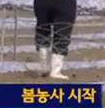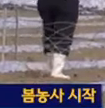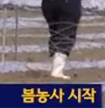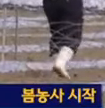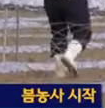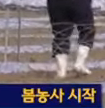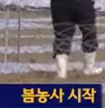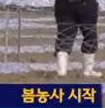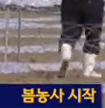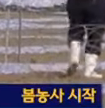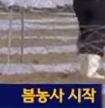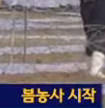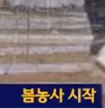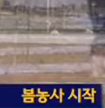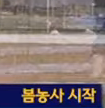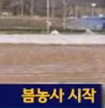으